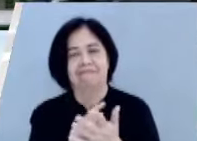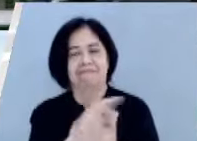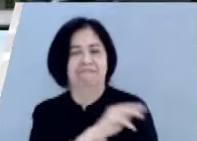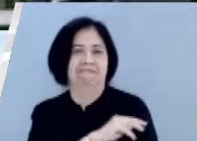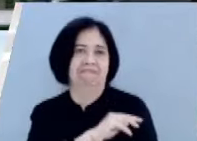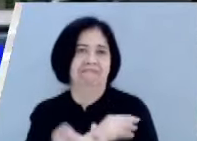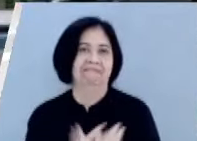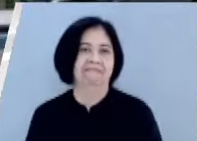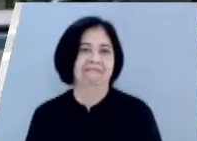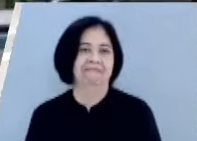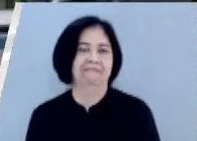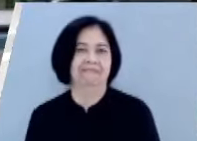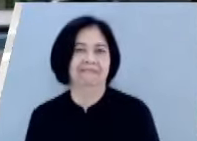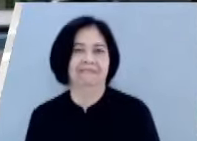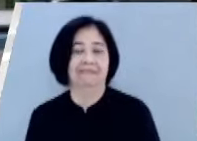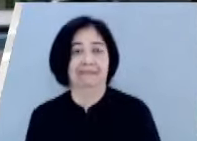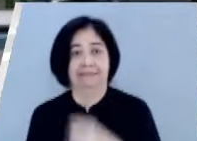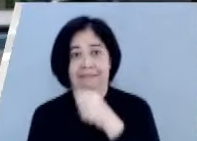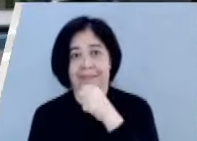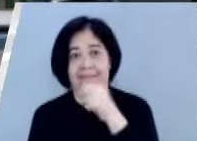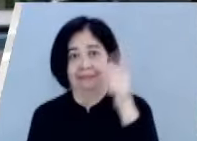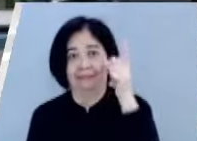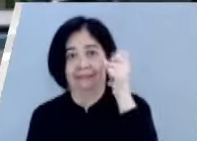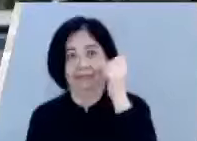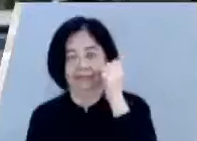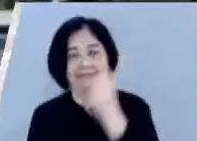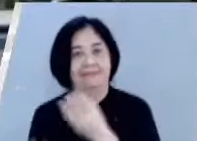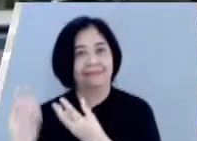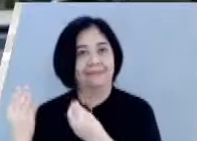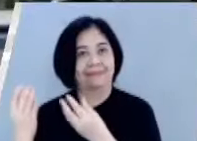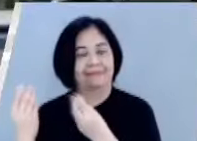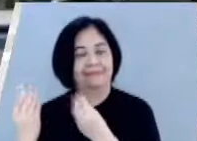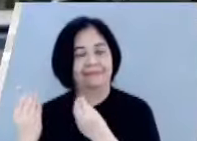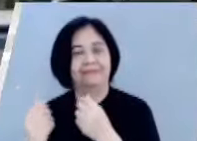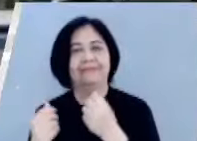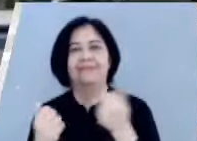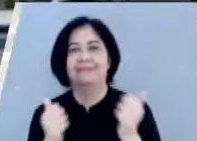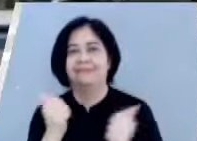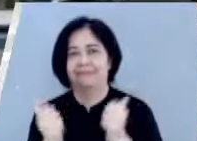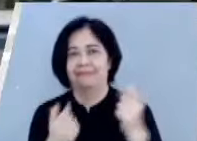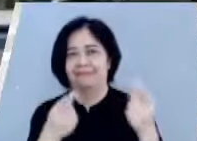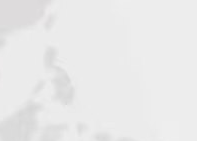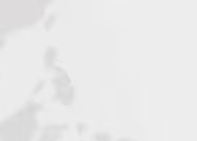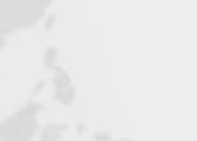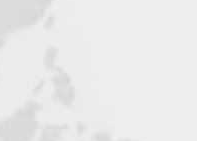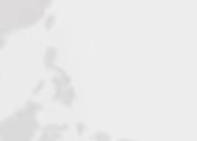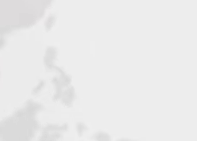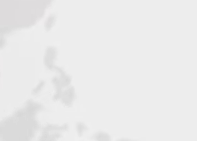Lars Santiago, updated sa showbiz happening.